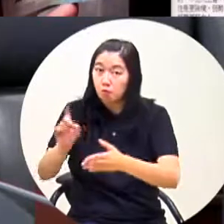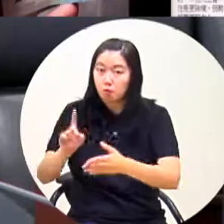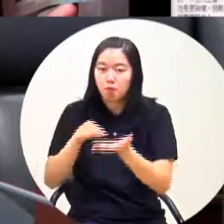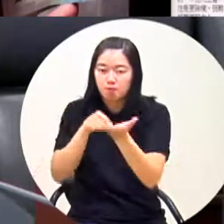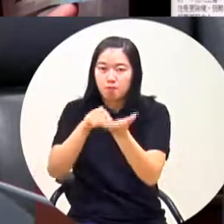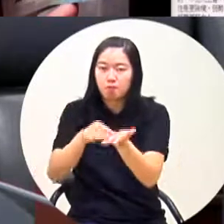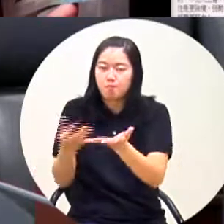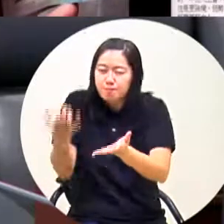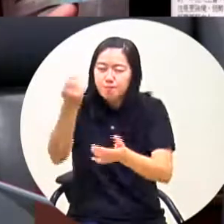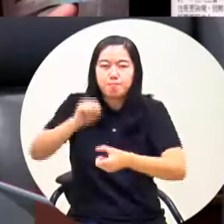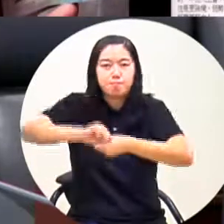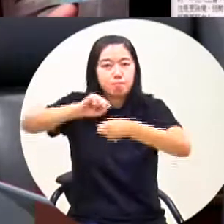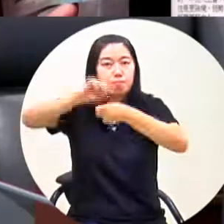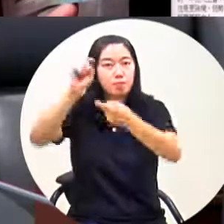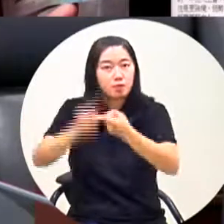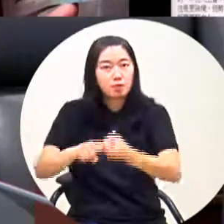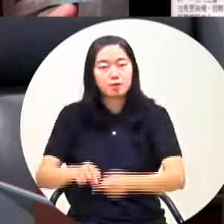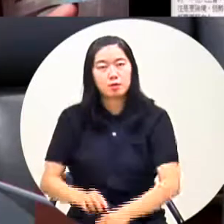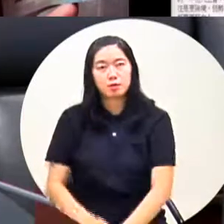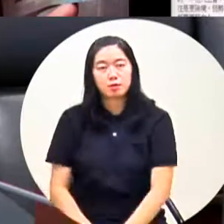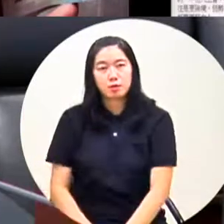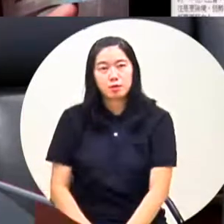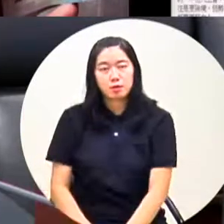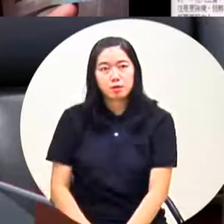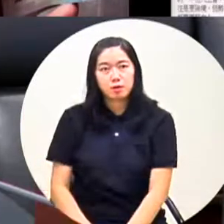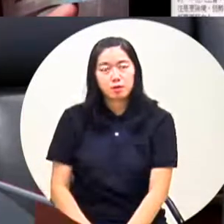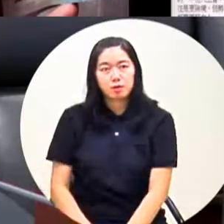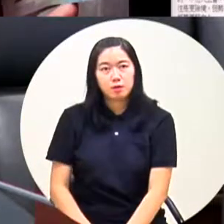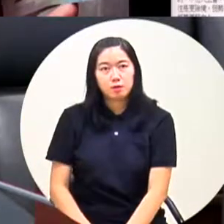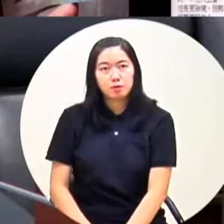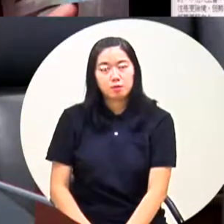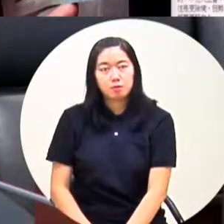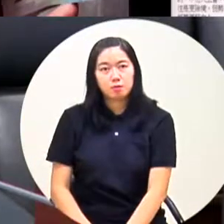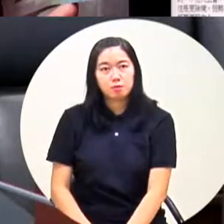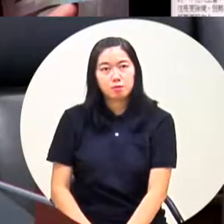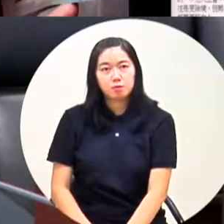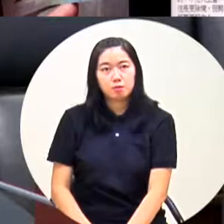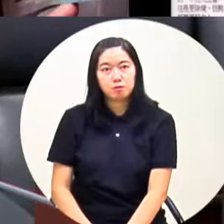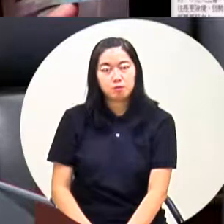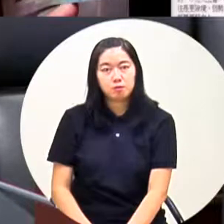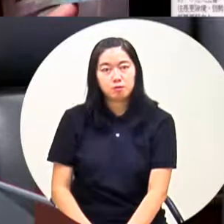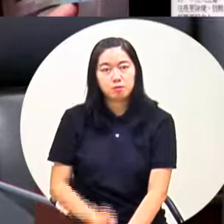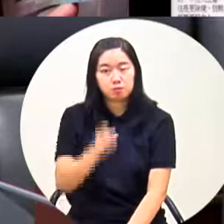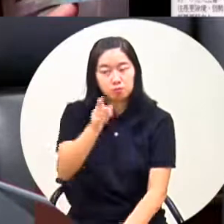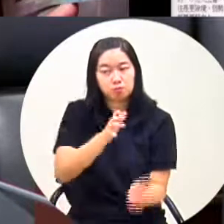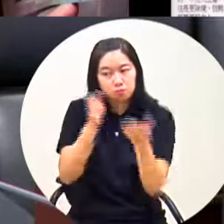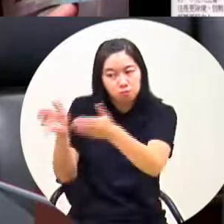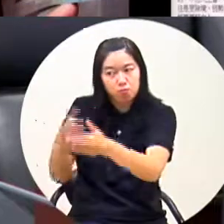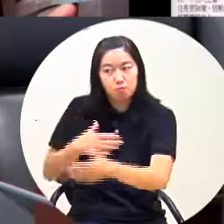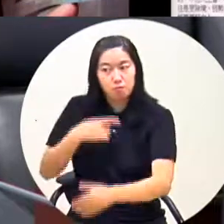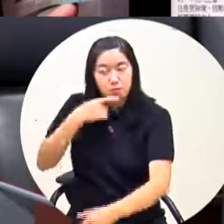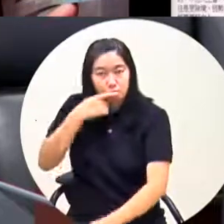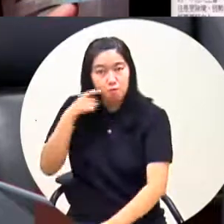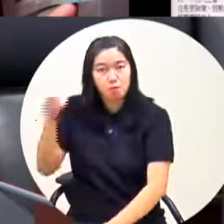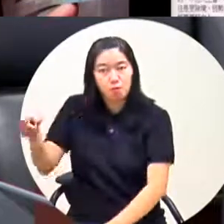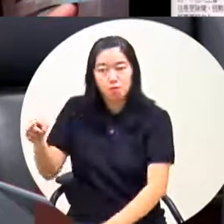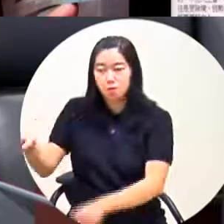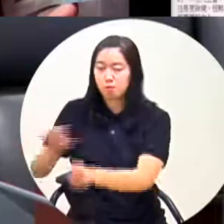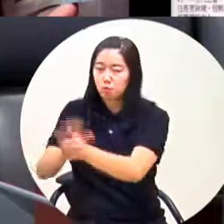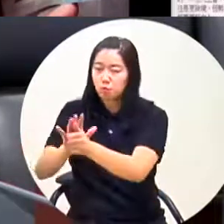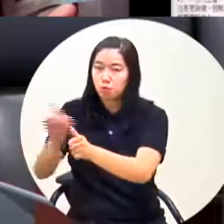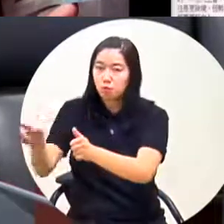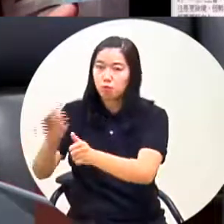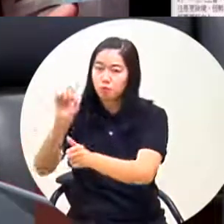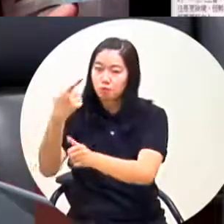益，那应该是说你应该要为阿姨说她在这服务